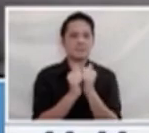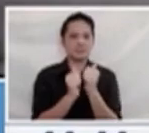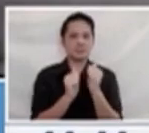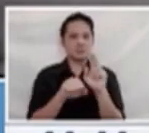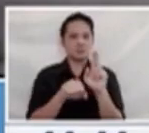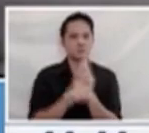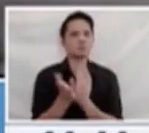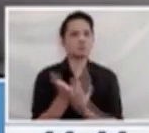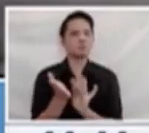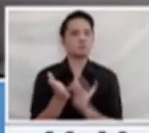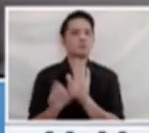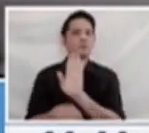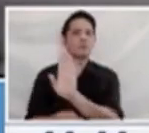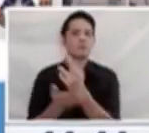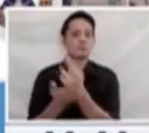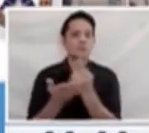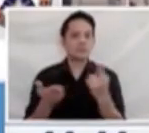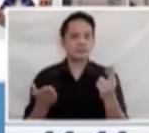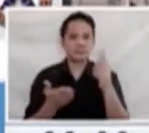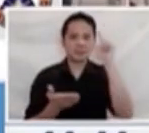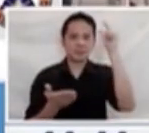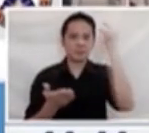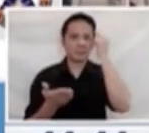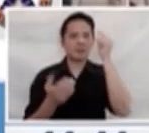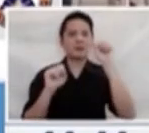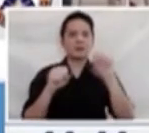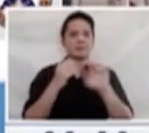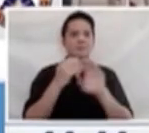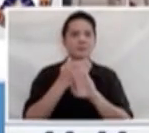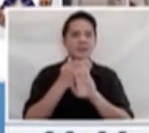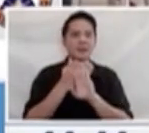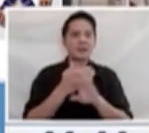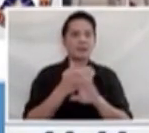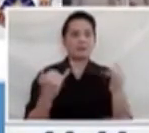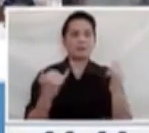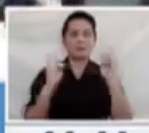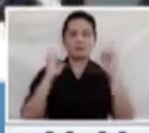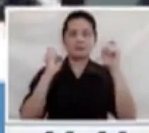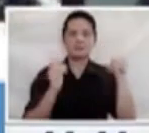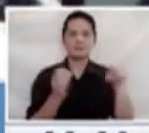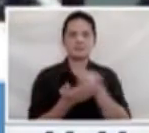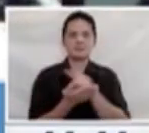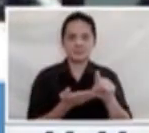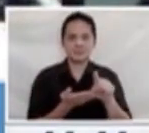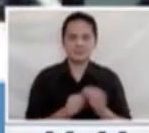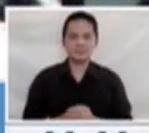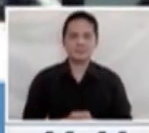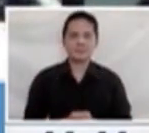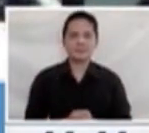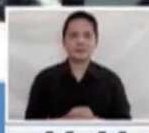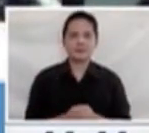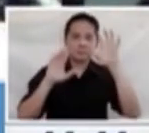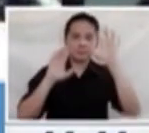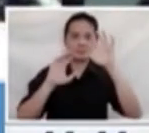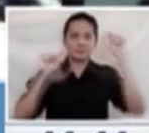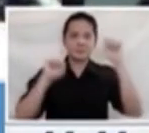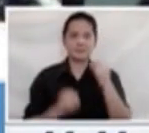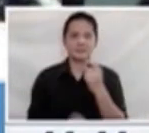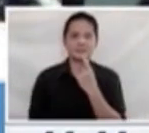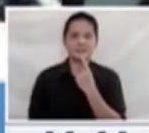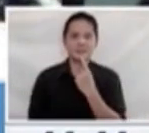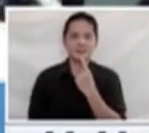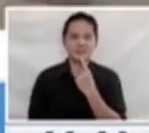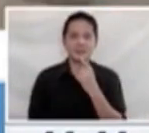yung proseso. Sa mga taga, yung mga kababayan po natin na mga taga Luzon, sila po ay iahatid sa kanilang mga